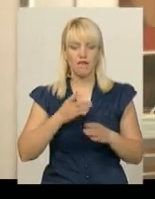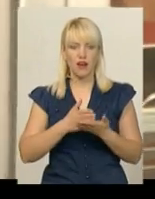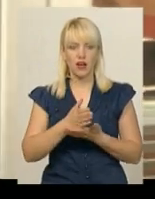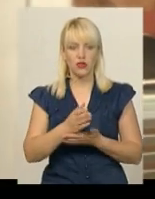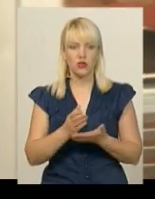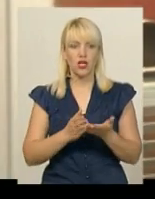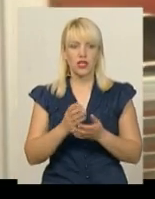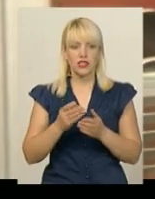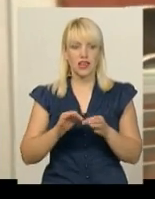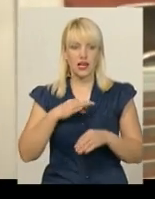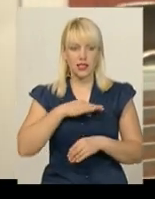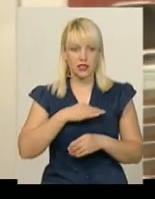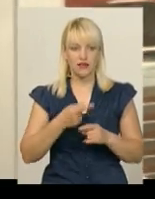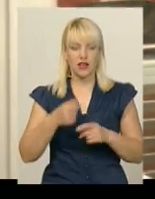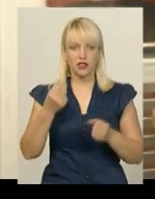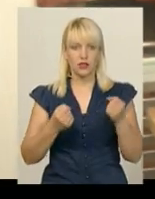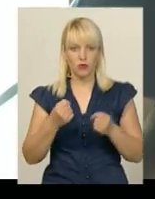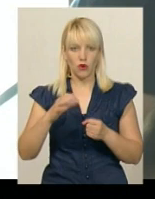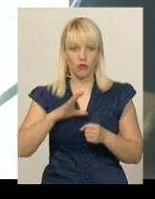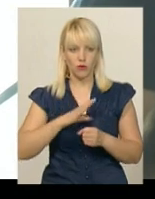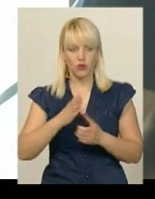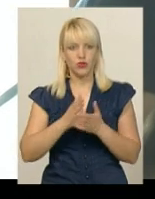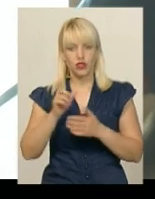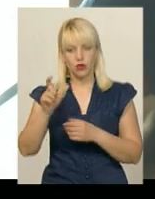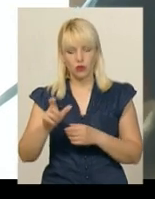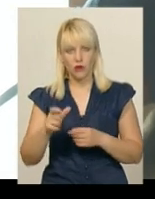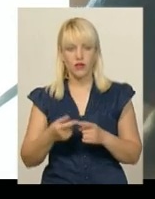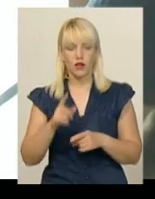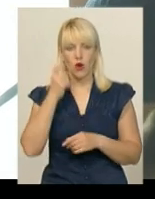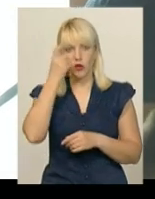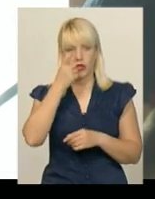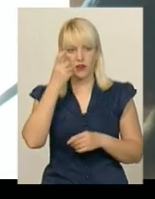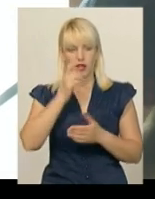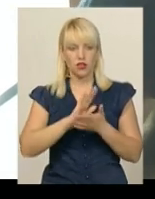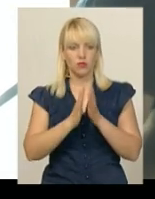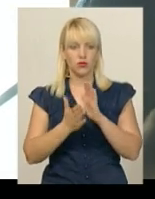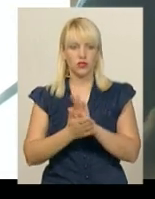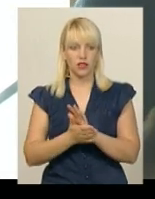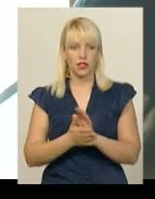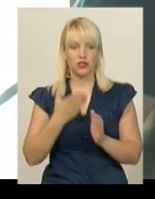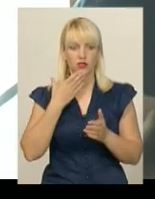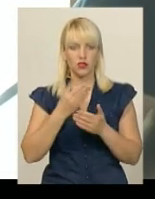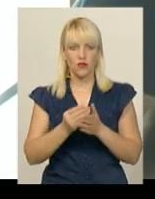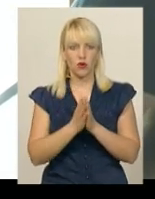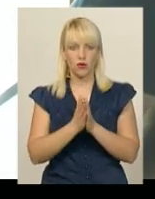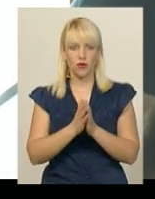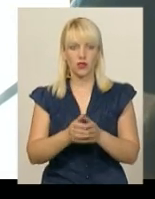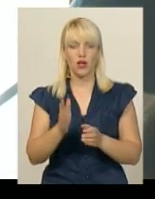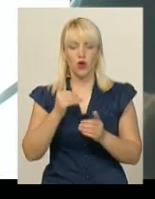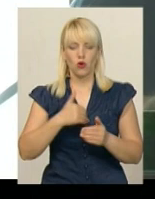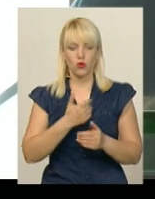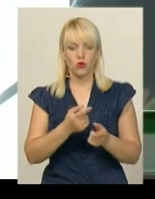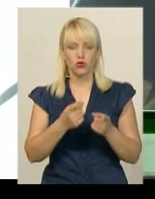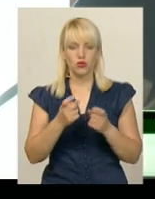час чиновник міської ради був за кермом автівки, яка потрапила в аварію у нетверезому стані. До свого клопотання хочу долучити